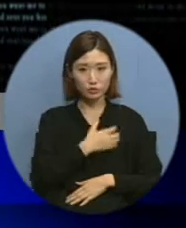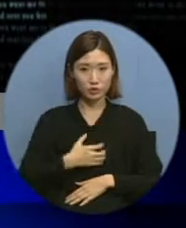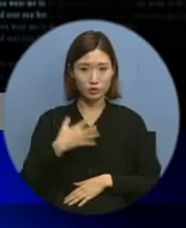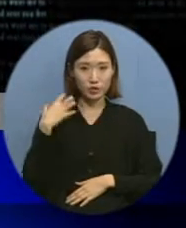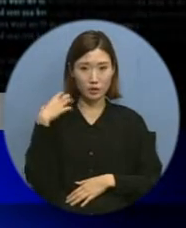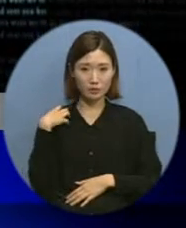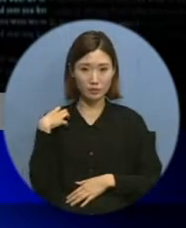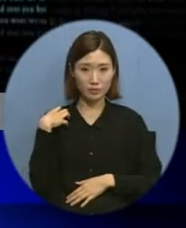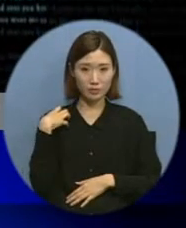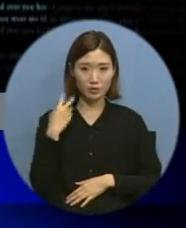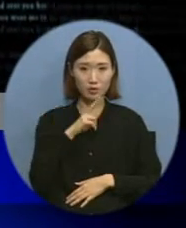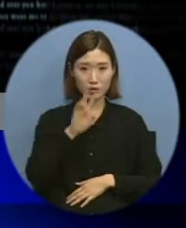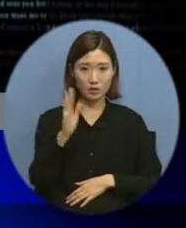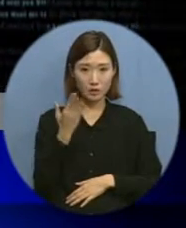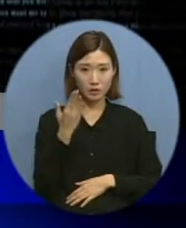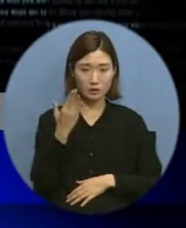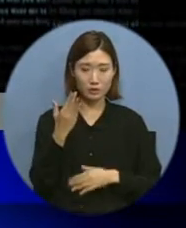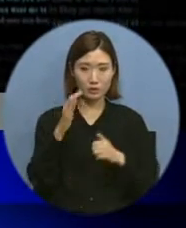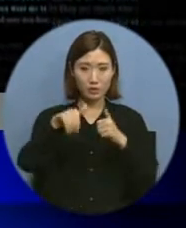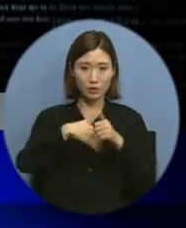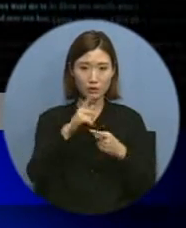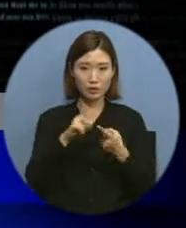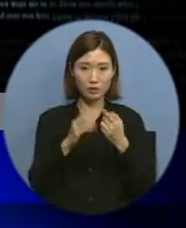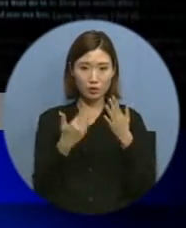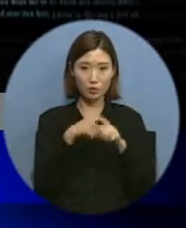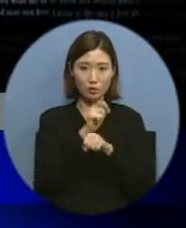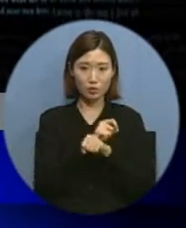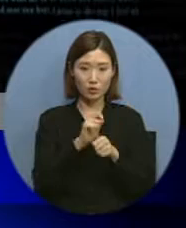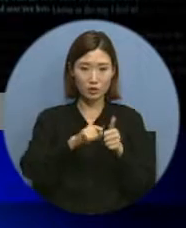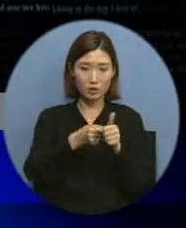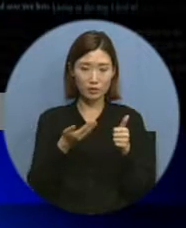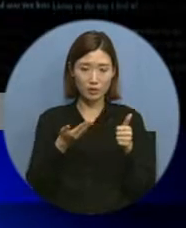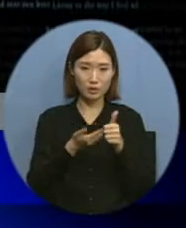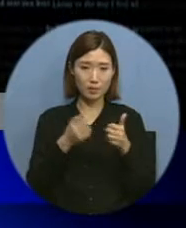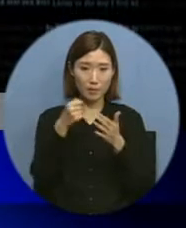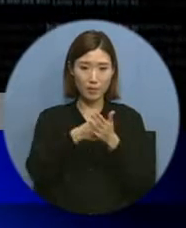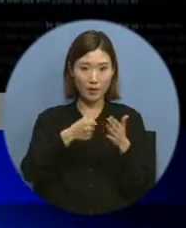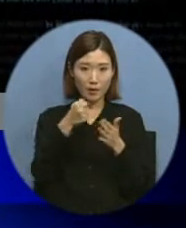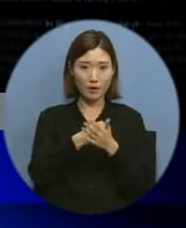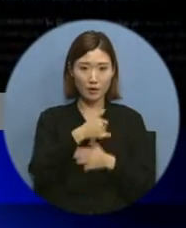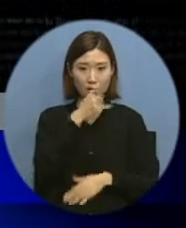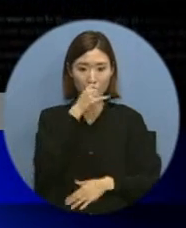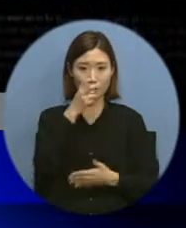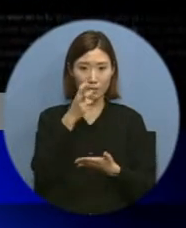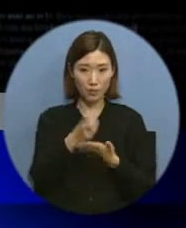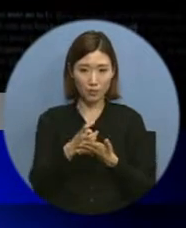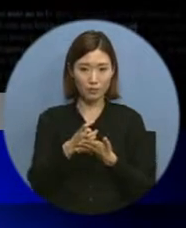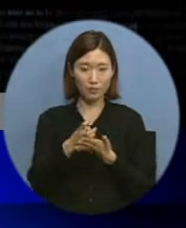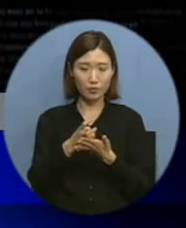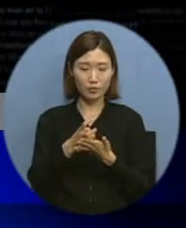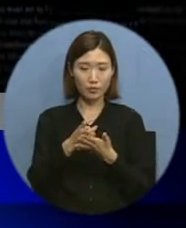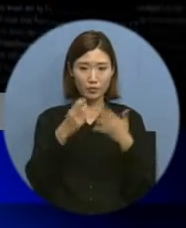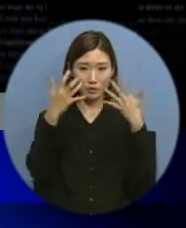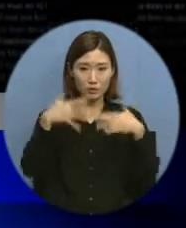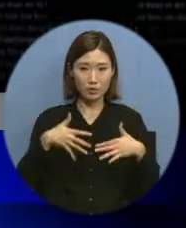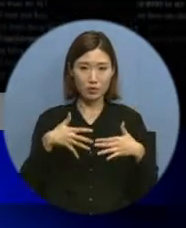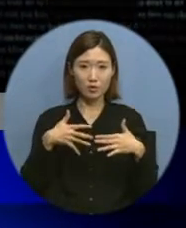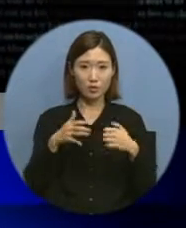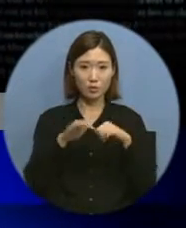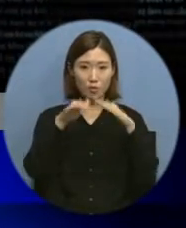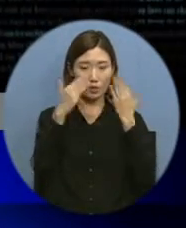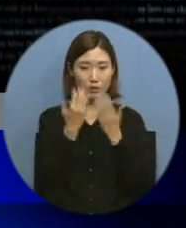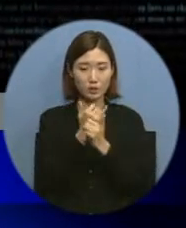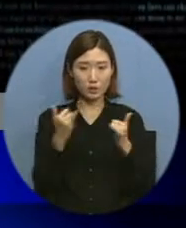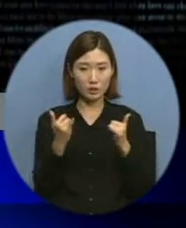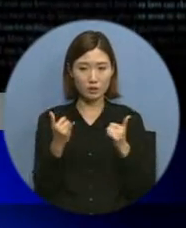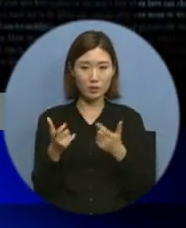관련 공무원들이 계속 이렇게 징계를 받는 거에 대한 아쉬움 같은 게 있고요. 헌법에서나 아니면 법령에서나